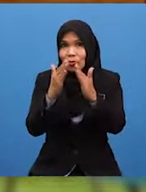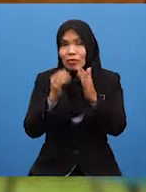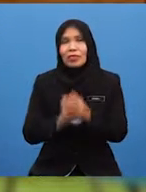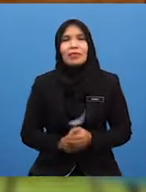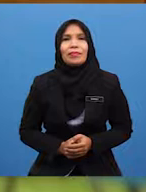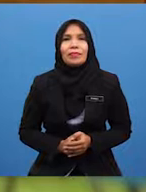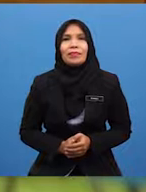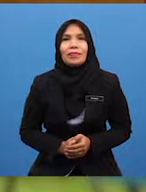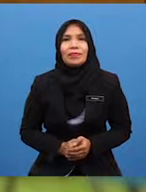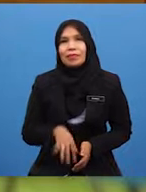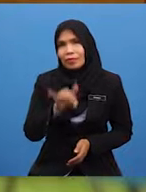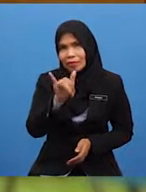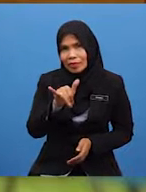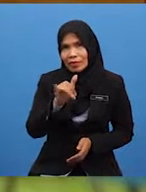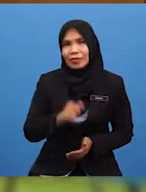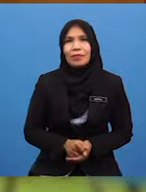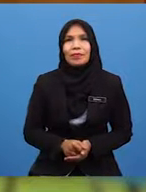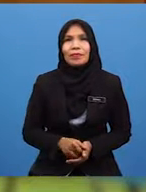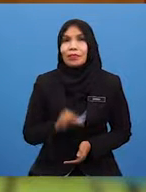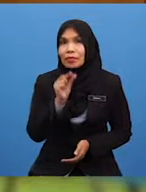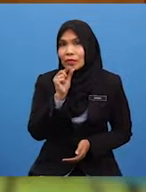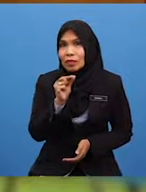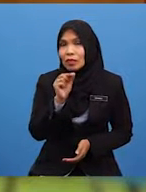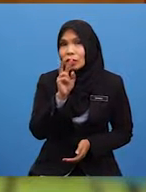cikgu. Ya, titik